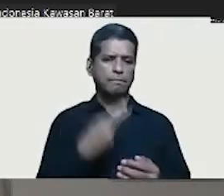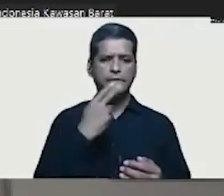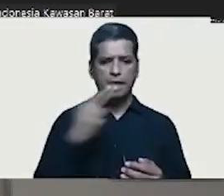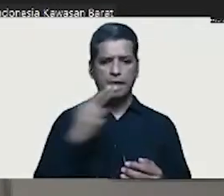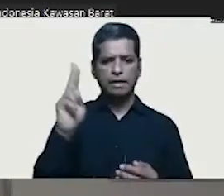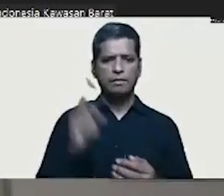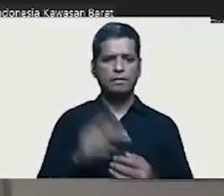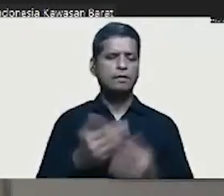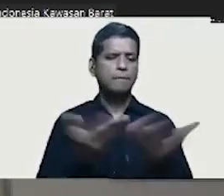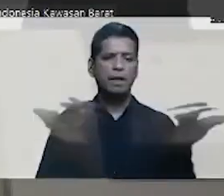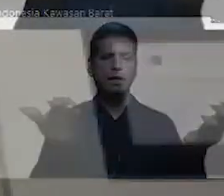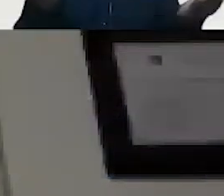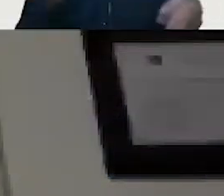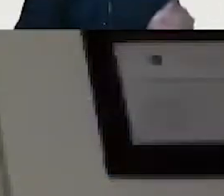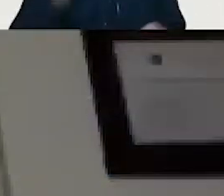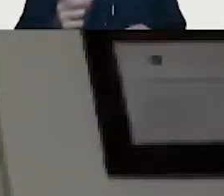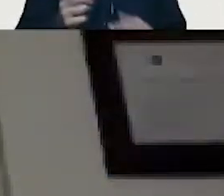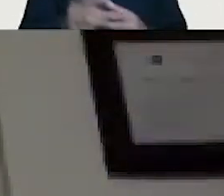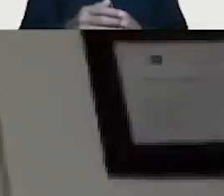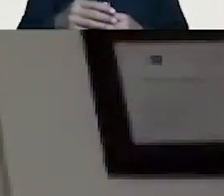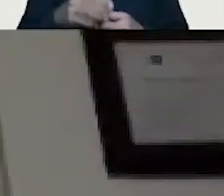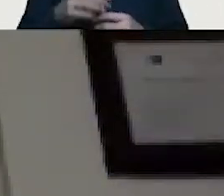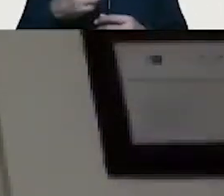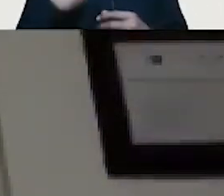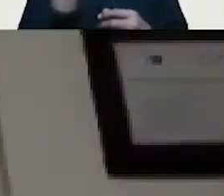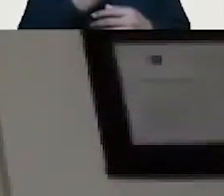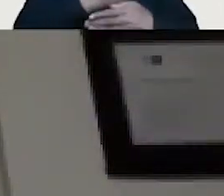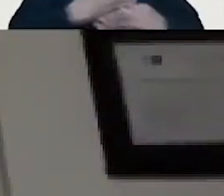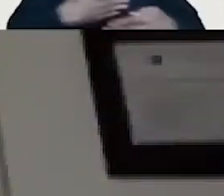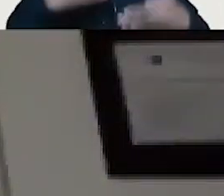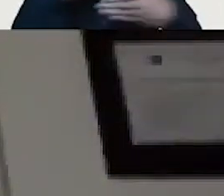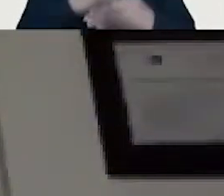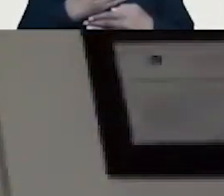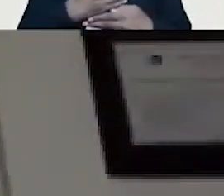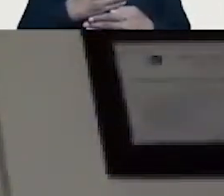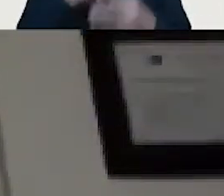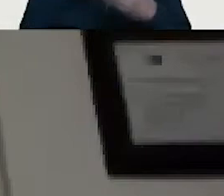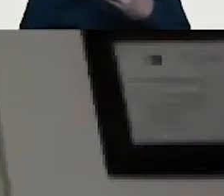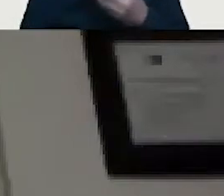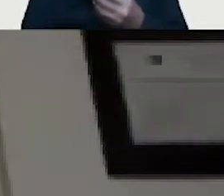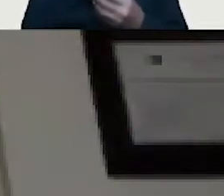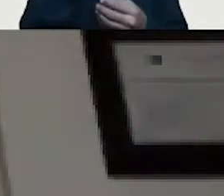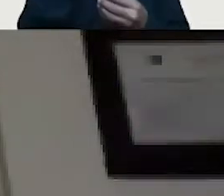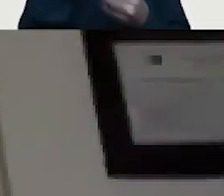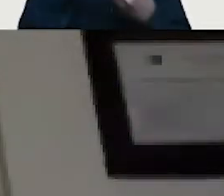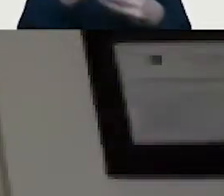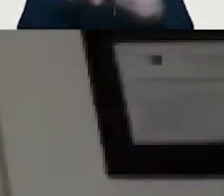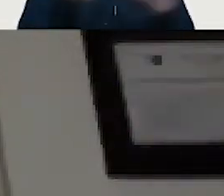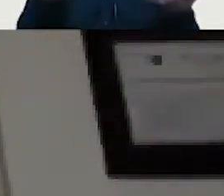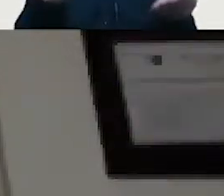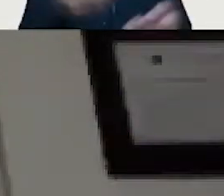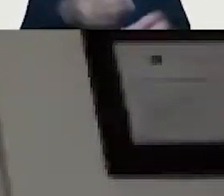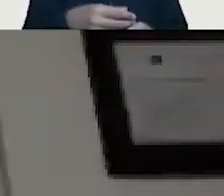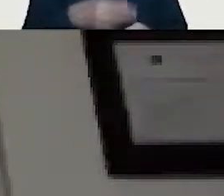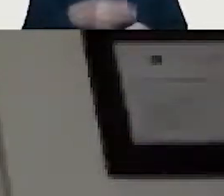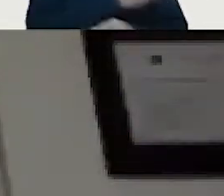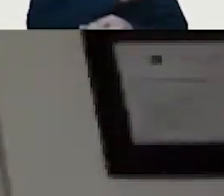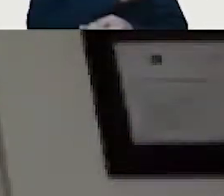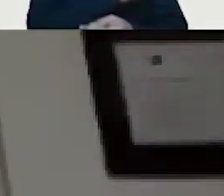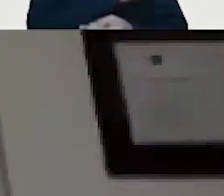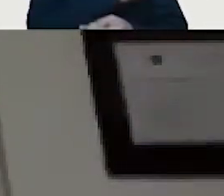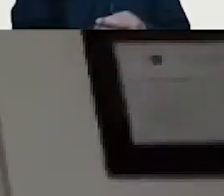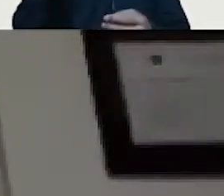kita berada kita sangat menikmati ulasan yang sudah disampaikan oleh hamba tuhan pendeta jefman ulang